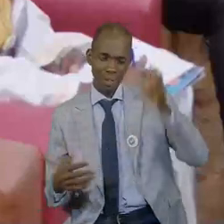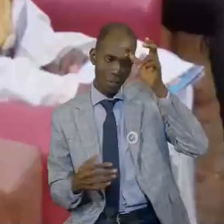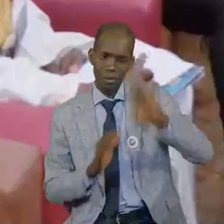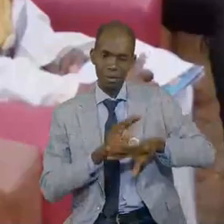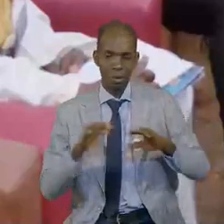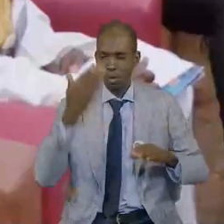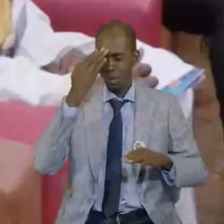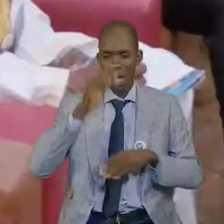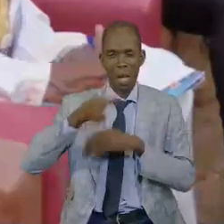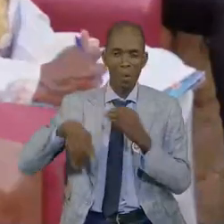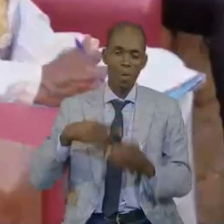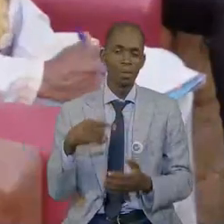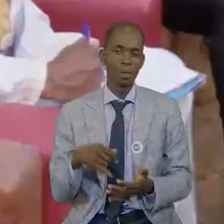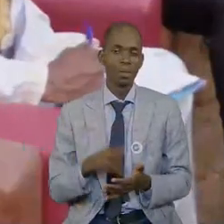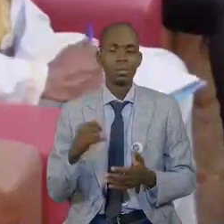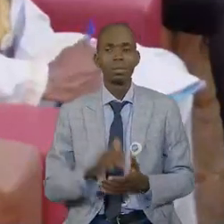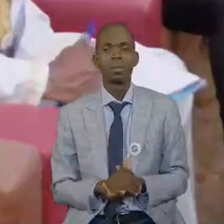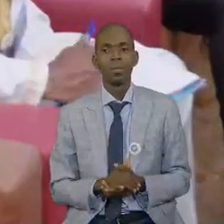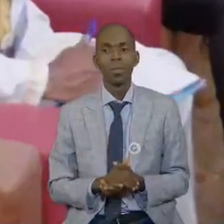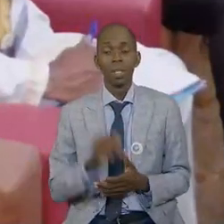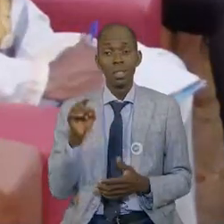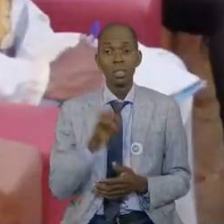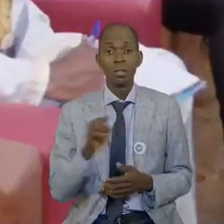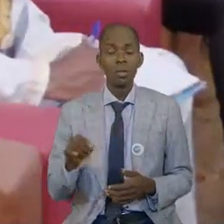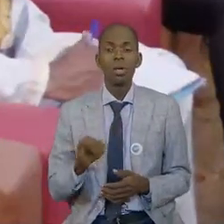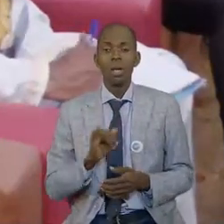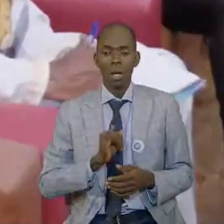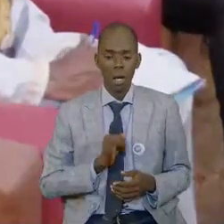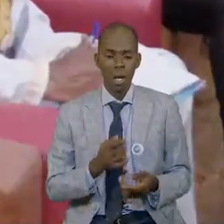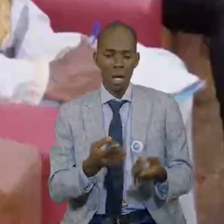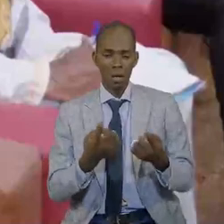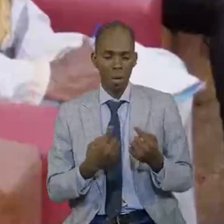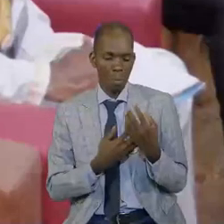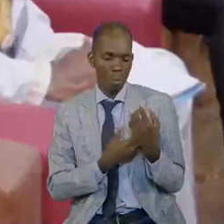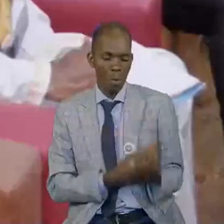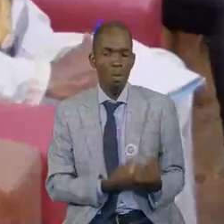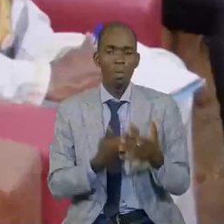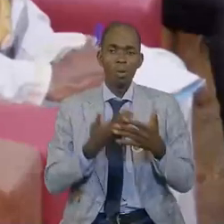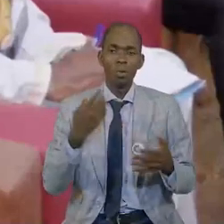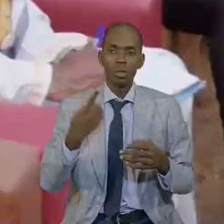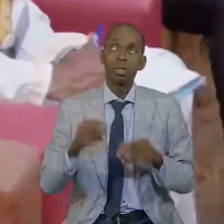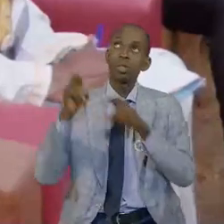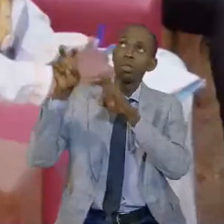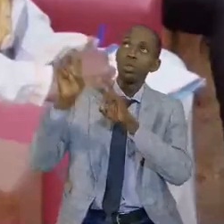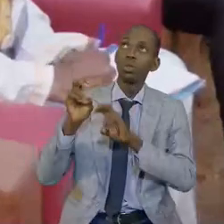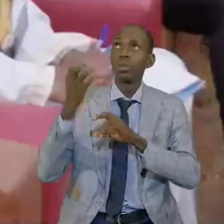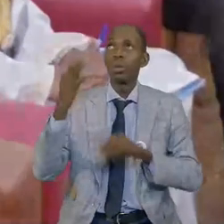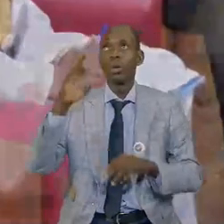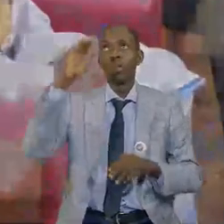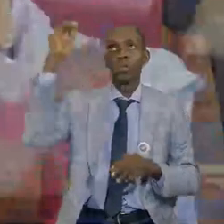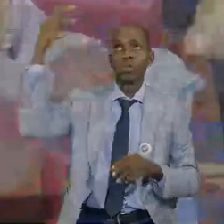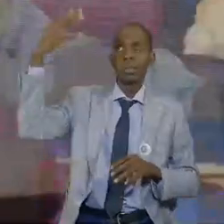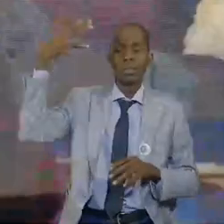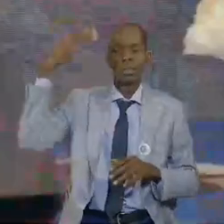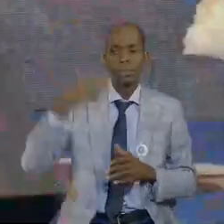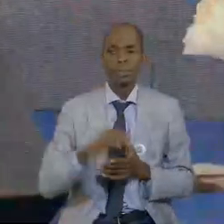diable que j'ai des ressources dont il ne and connaît pas. Come boldly before the throne of grace. Alors je viens avec